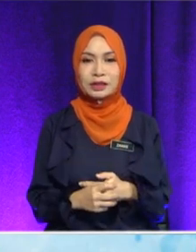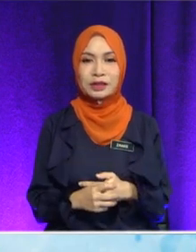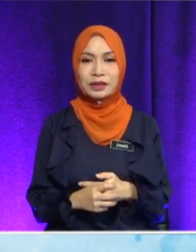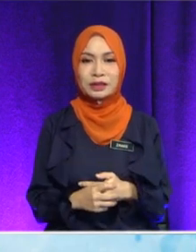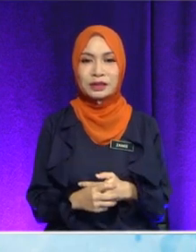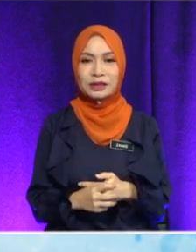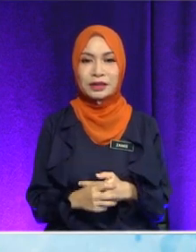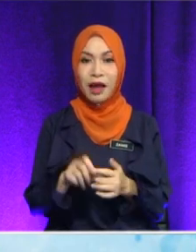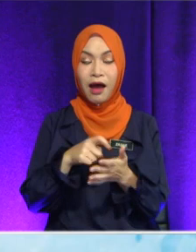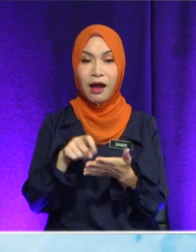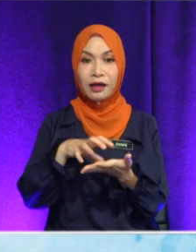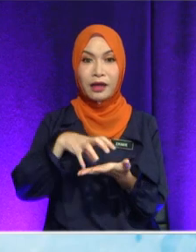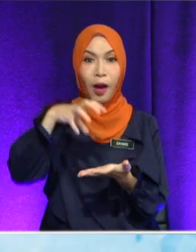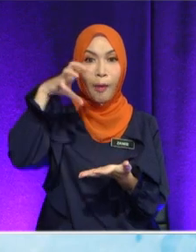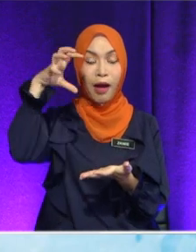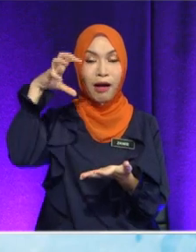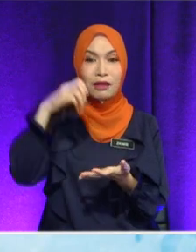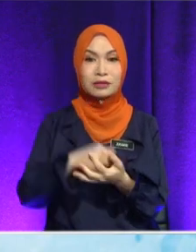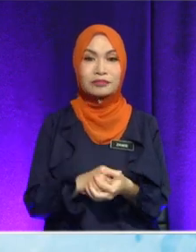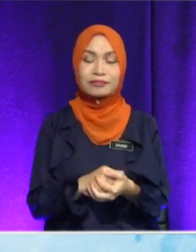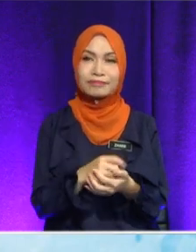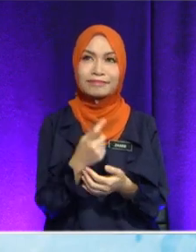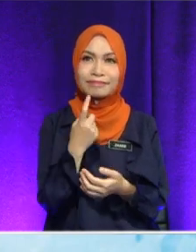ada persistence of Memory